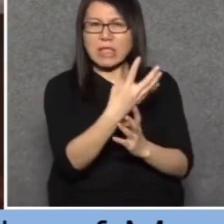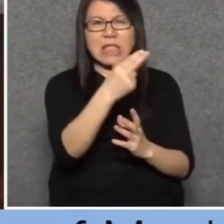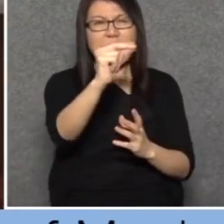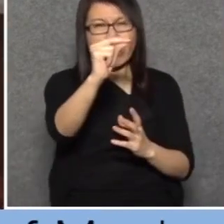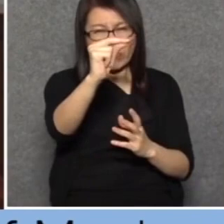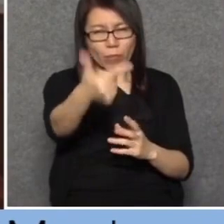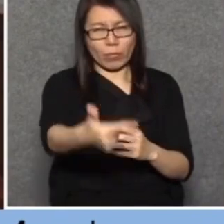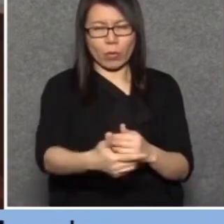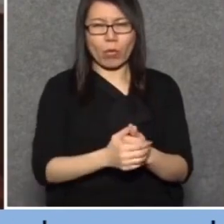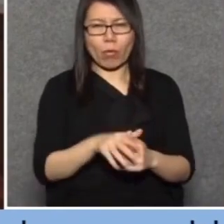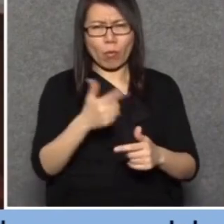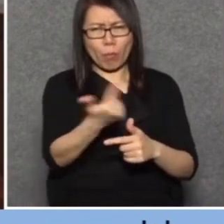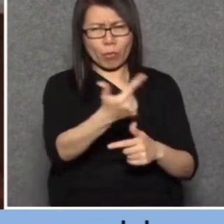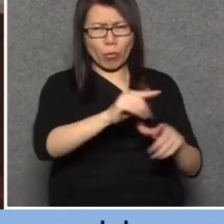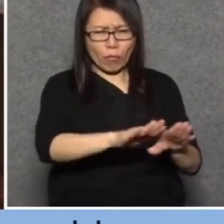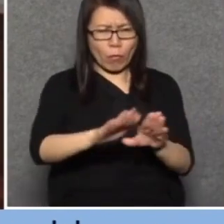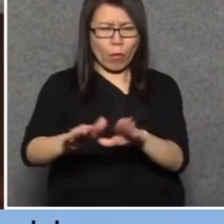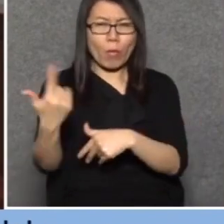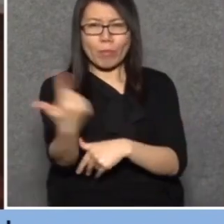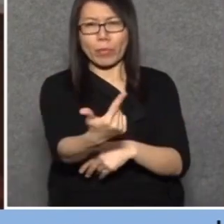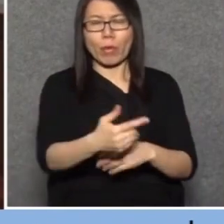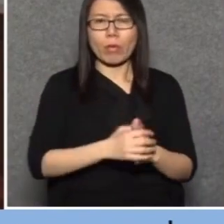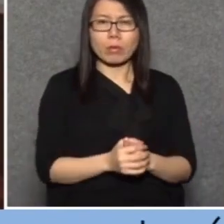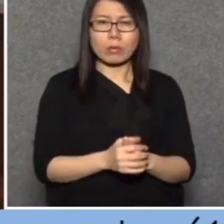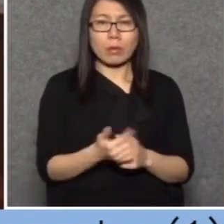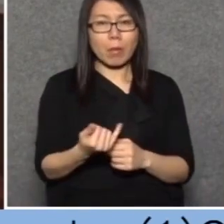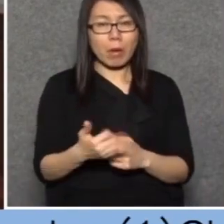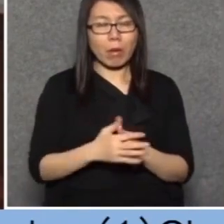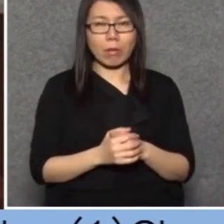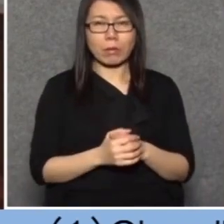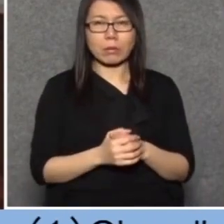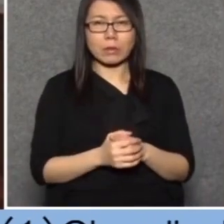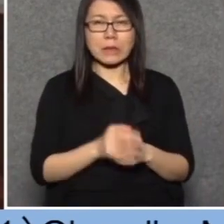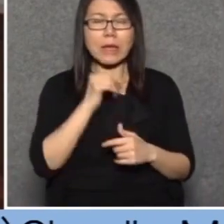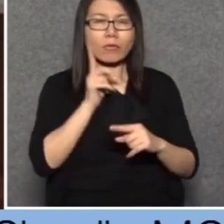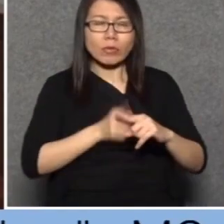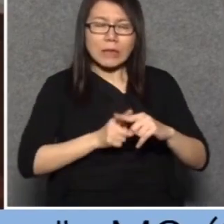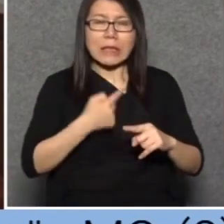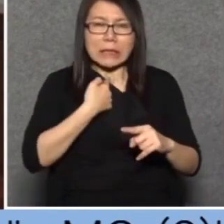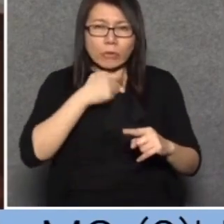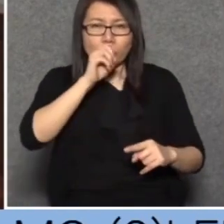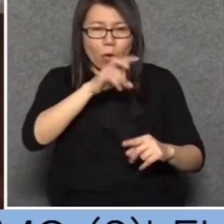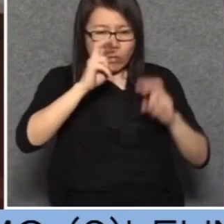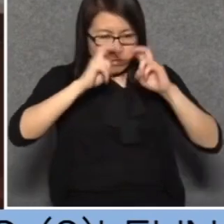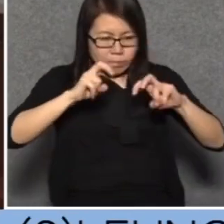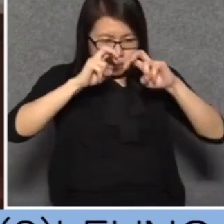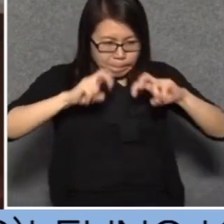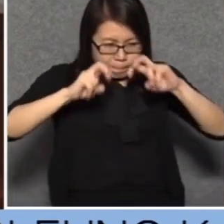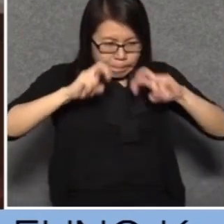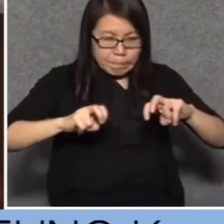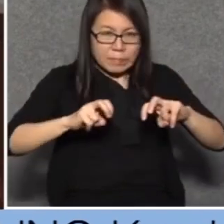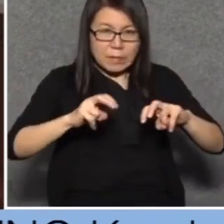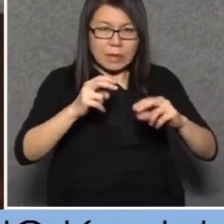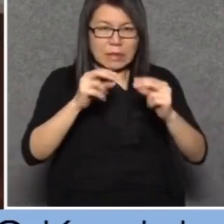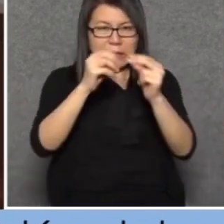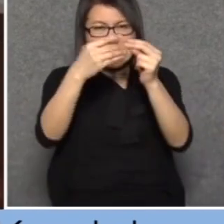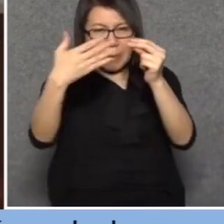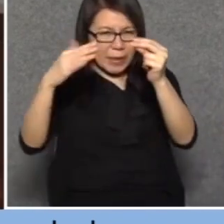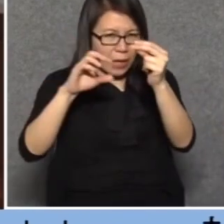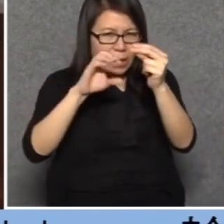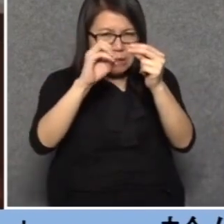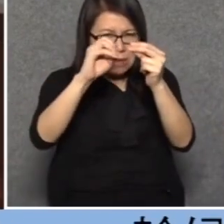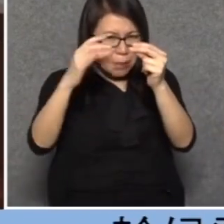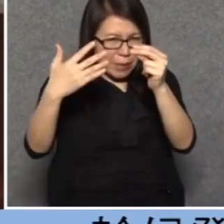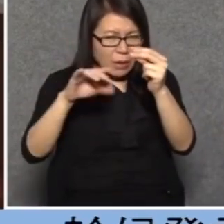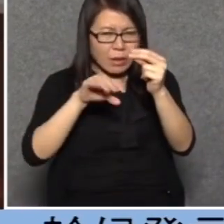吧？這麼多服務，是吧？喂，如果他認真要講去探討究竟這70多億是不是真的行功